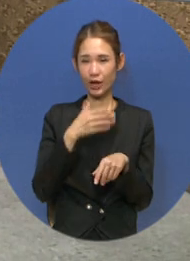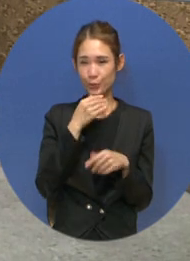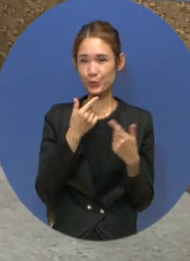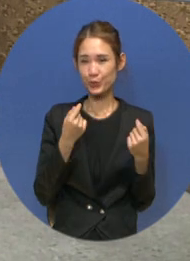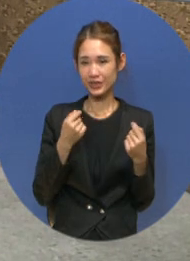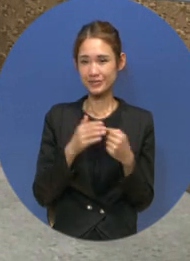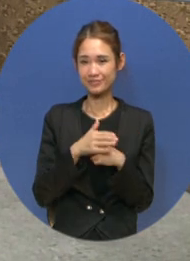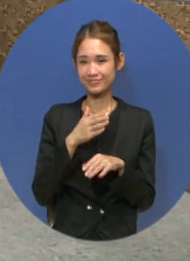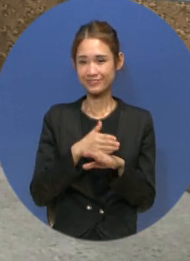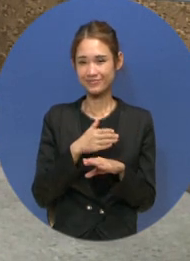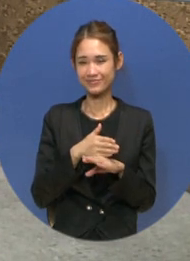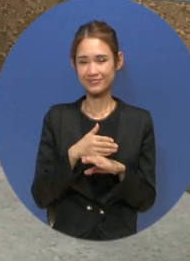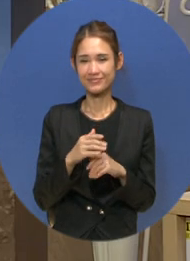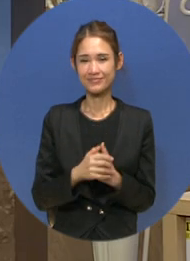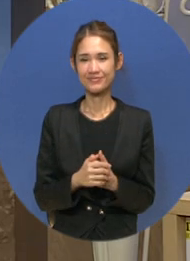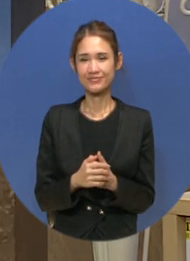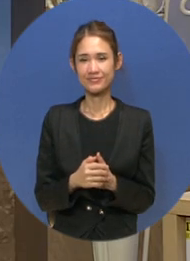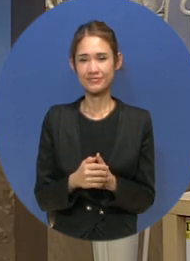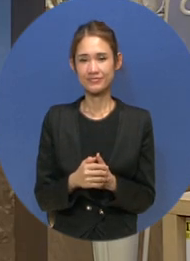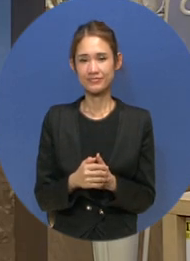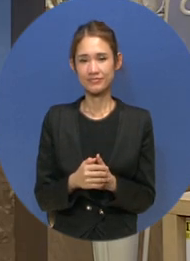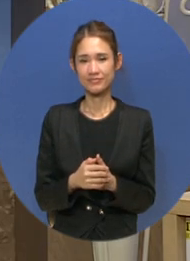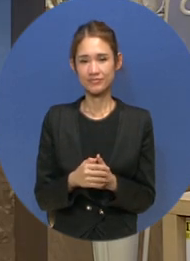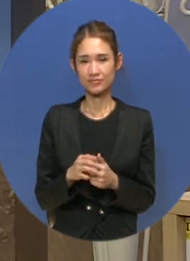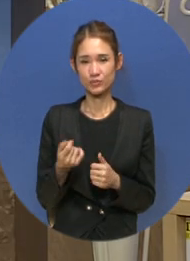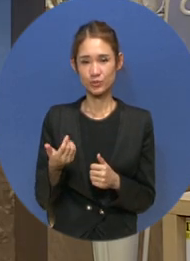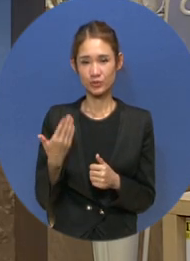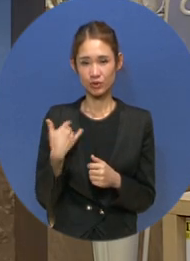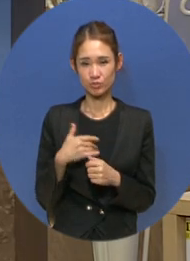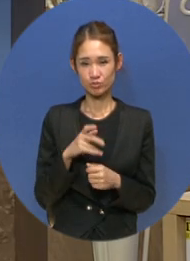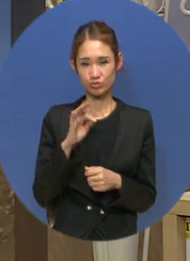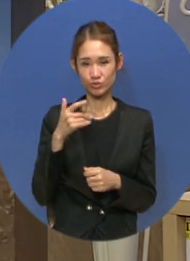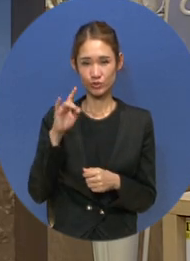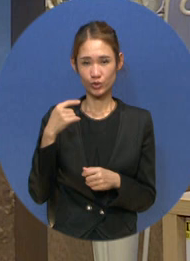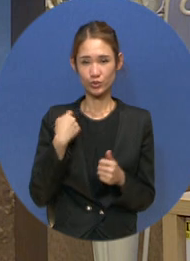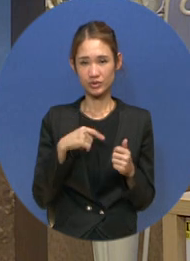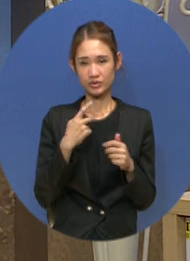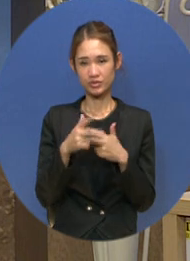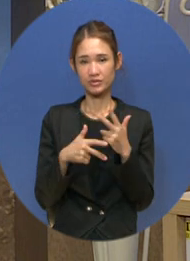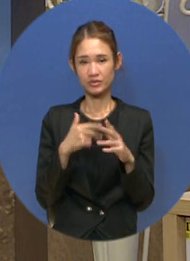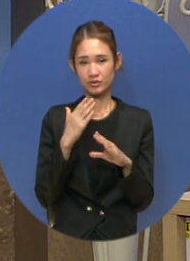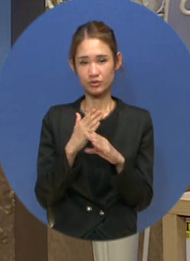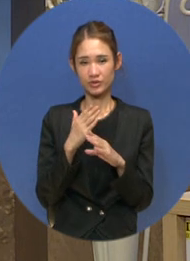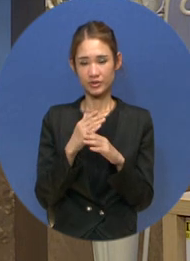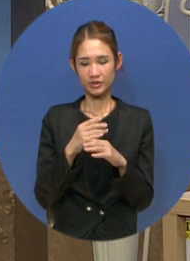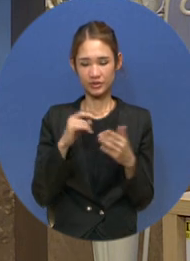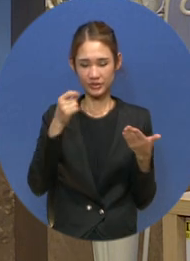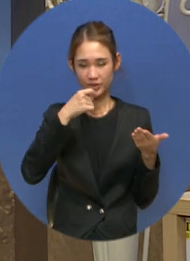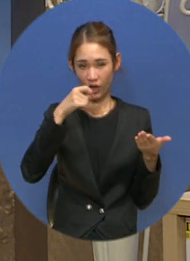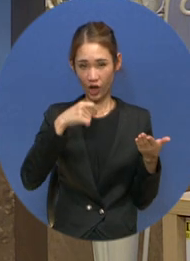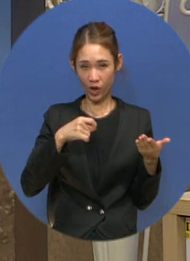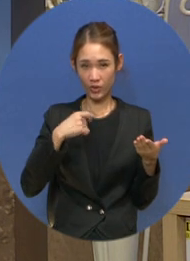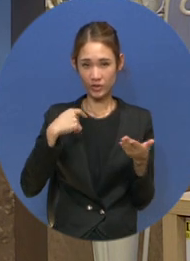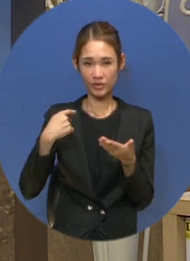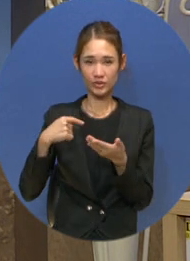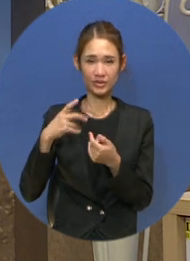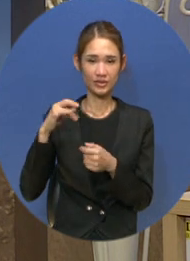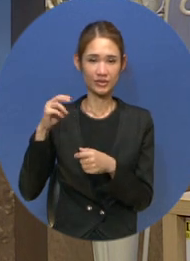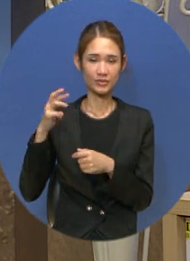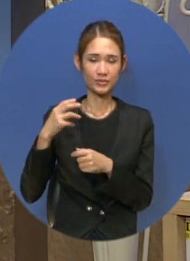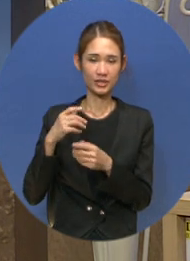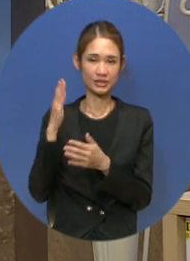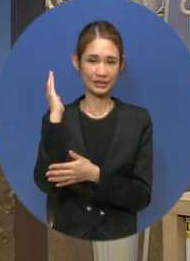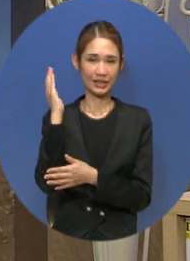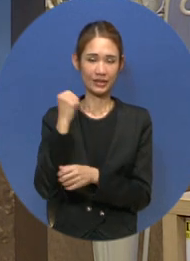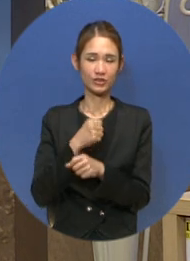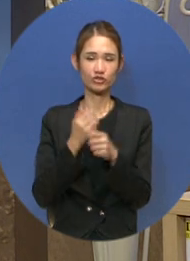네, 것 같습니다. 네, 감사합니다. 그리고 앞서서 이 문해 교육 사업을 얘기하던 중에 뭐 서예 교실이라든지